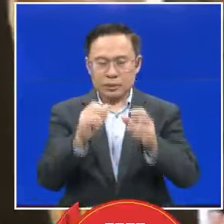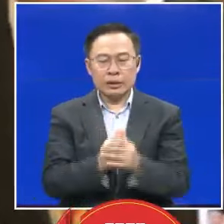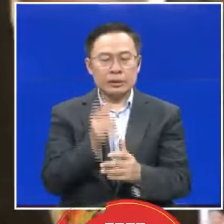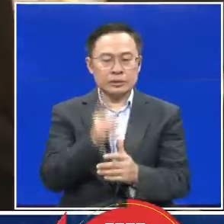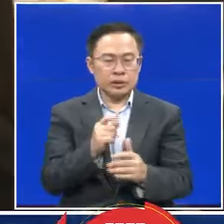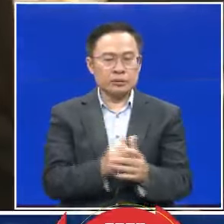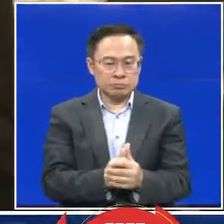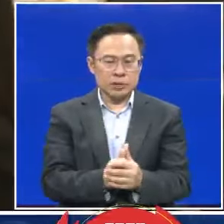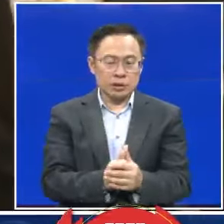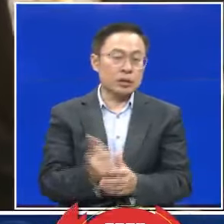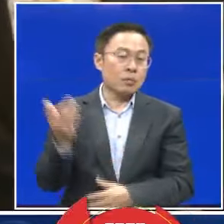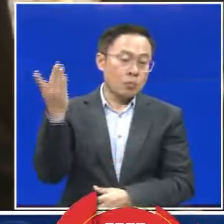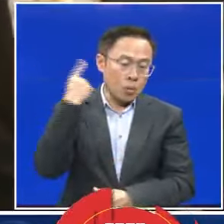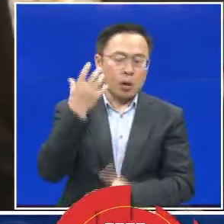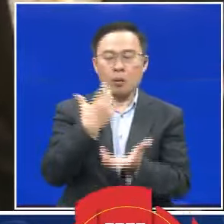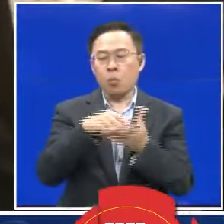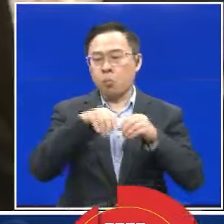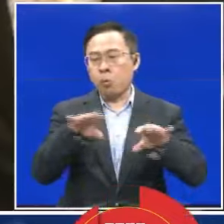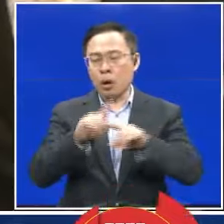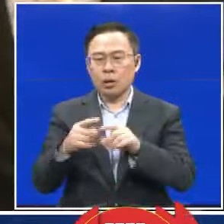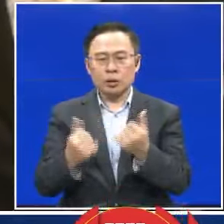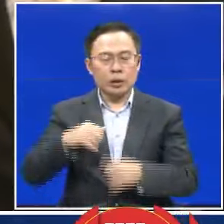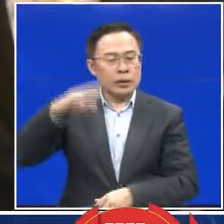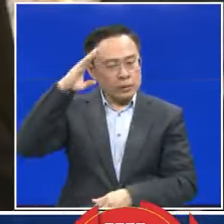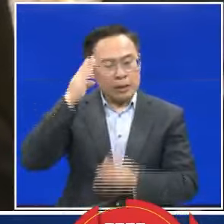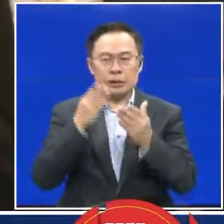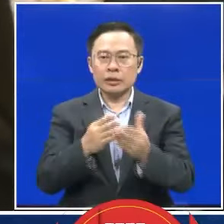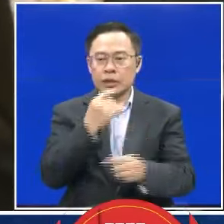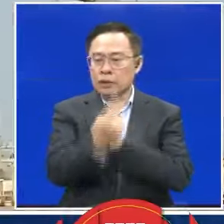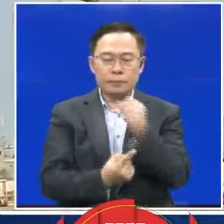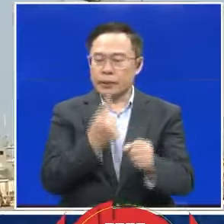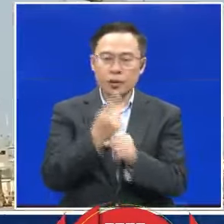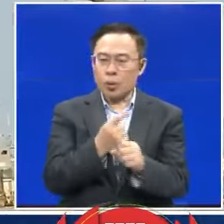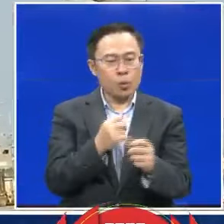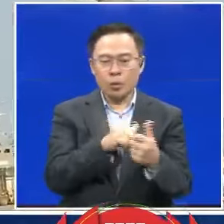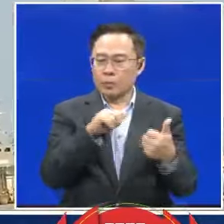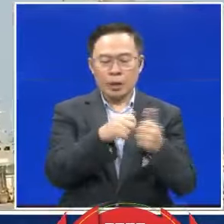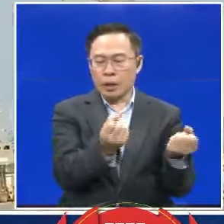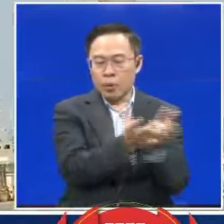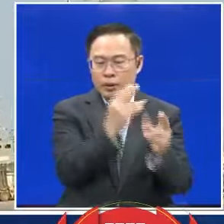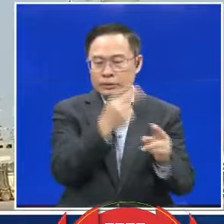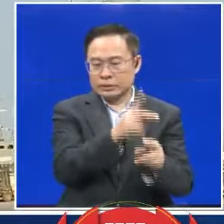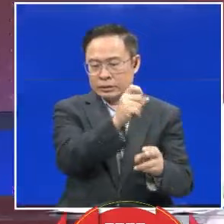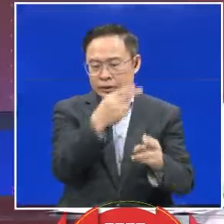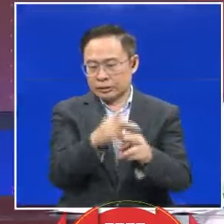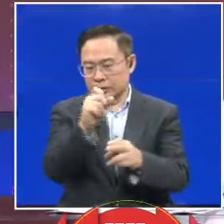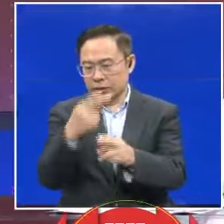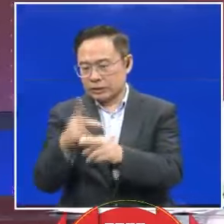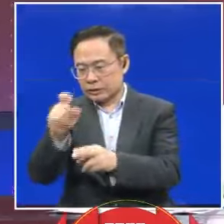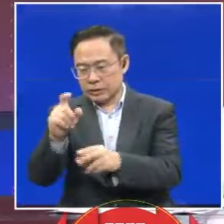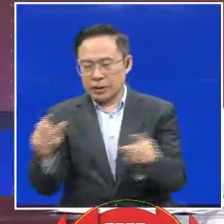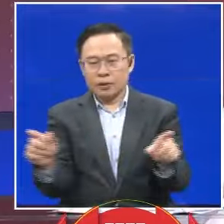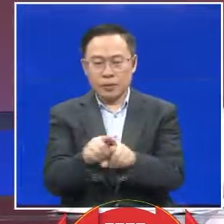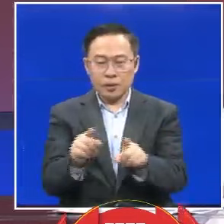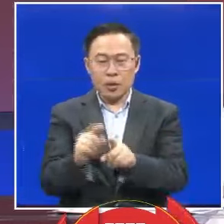านแล้วก็ต้องตามกันเพราะต้องบอกตอนนี้กองทัพเรือปีกว่าๆฮะเหตุการณ์ใหญ่ๆนี่หลายเรื่องเลยทีเดียวนะครับก็เดี๋ยวไปท่าน